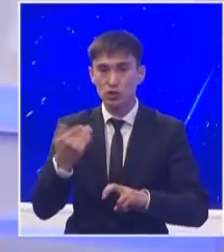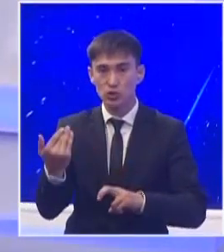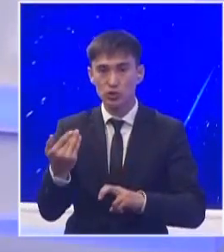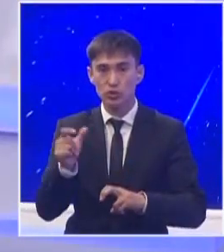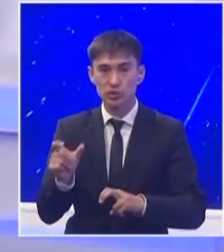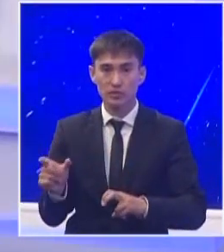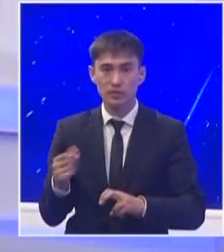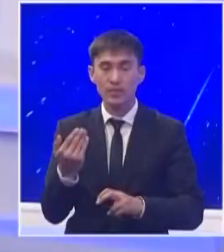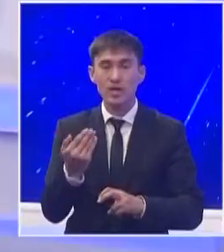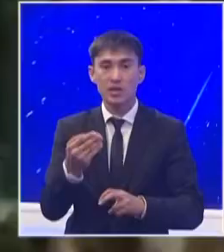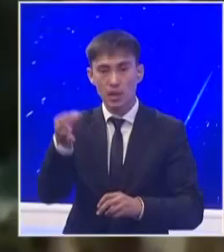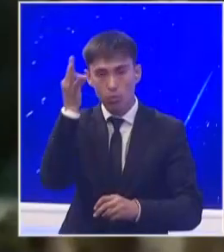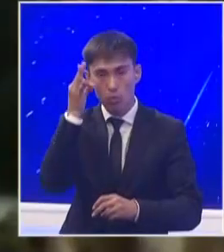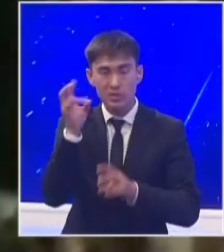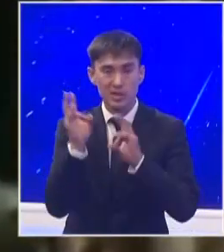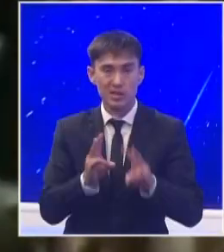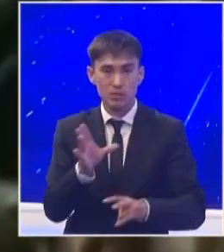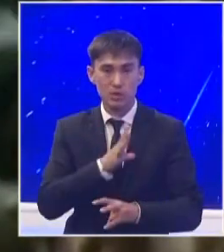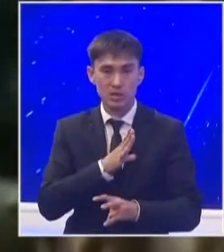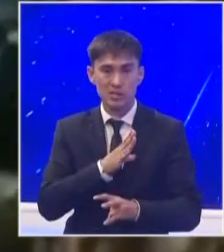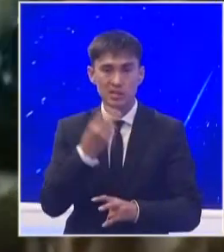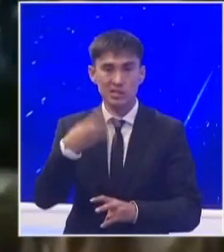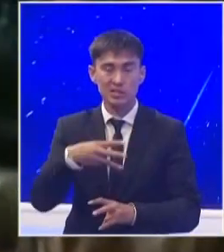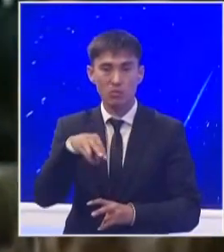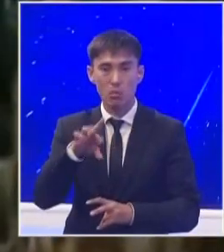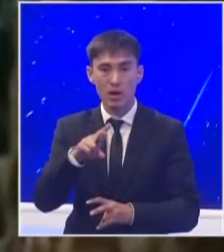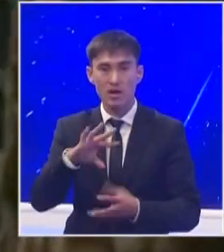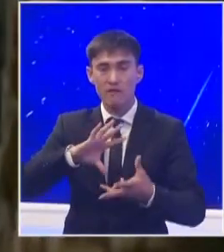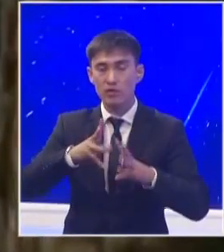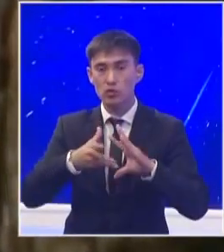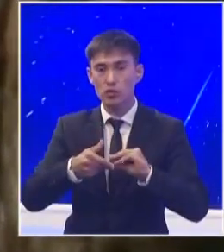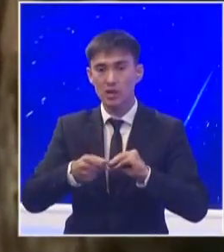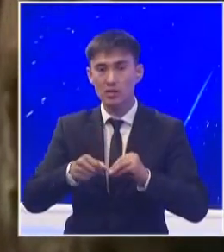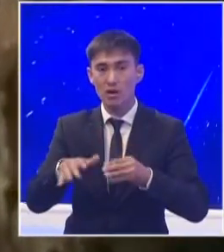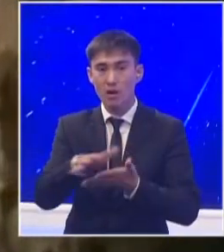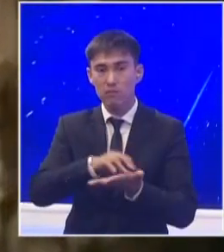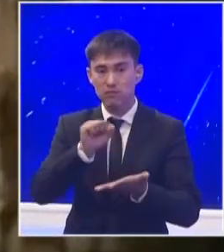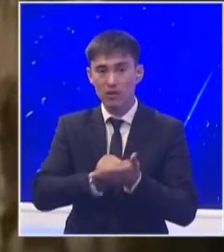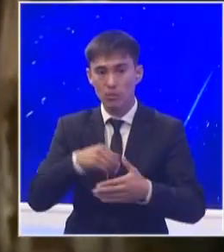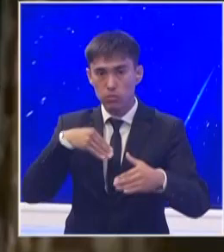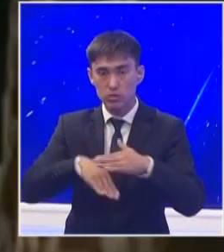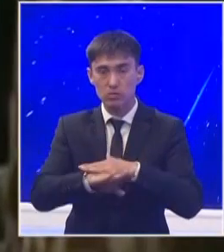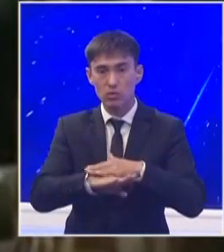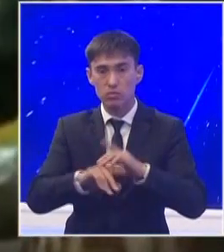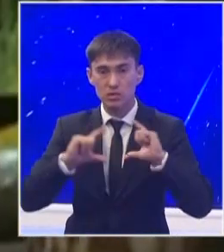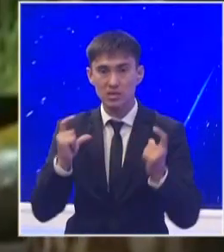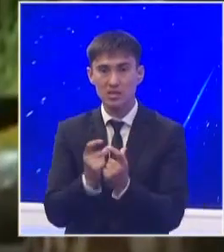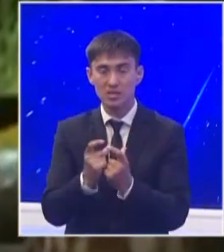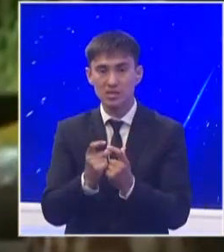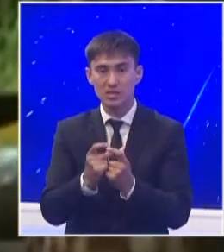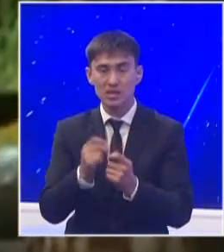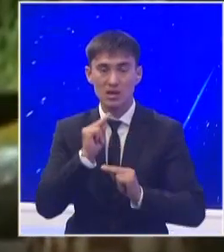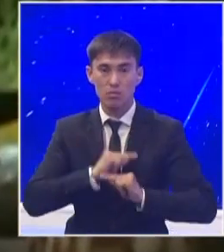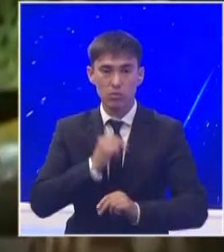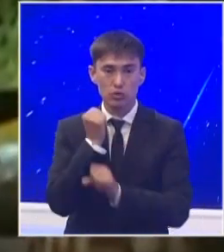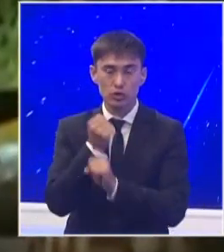Эль-Сулия ищут. Напомним, трагедия произошла 30 мая. В результате обвала пород под землей оказались заблокированы горняки.